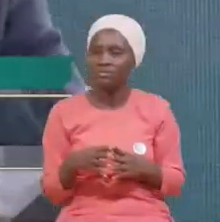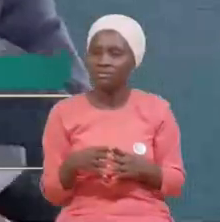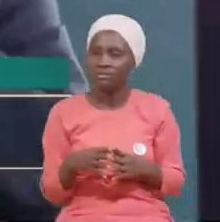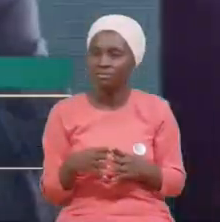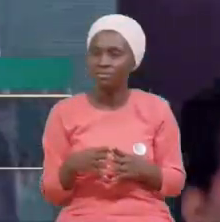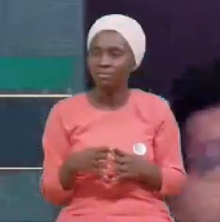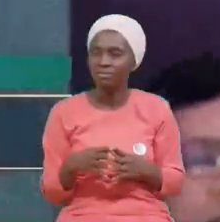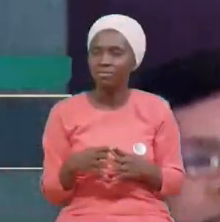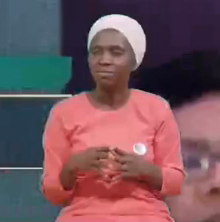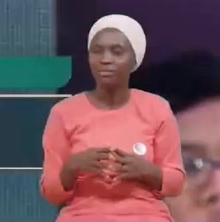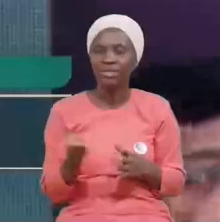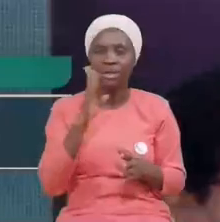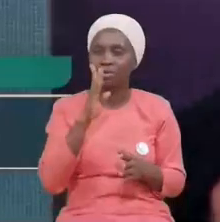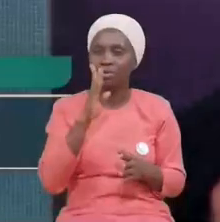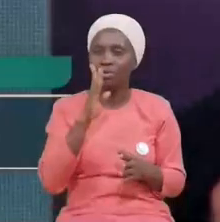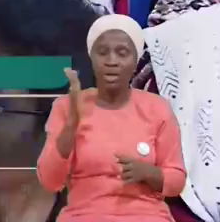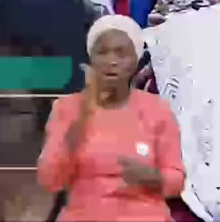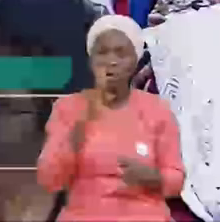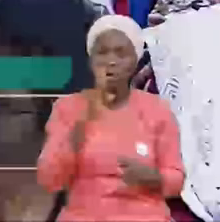Il y aura des épines en chemin.